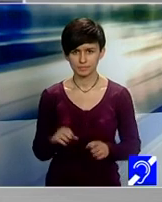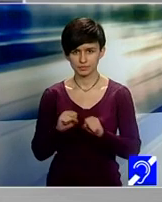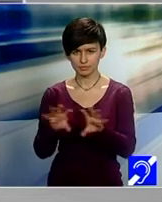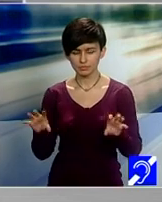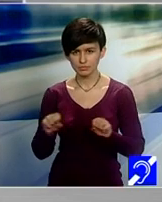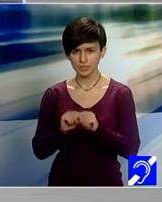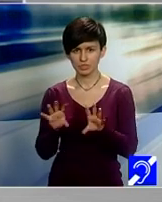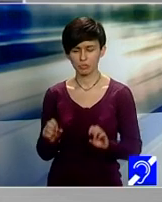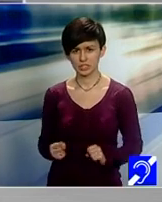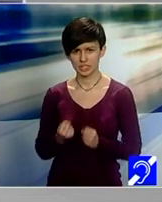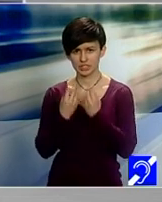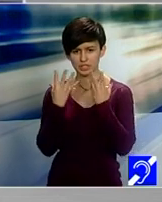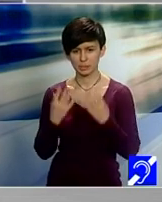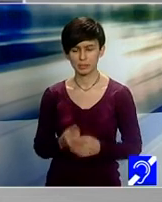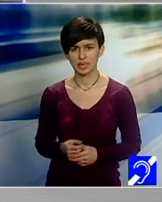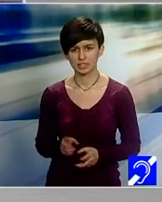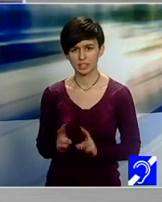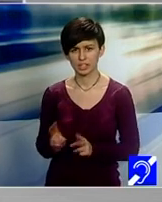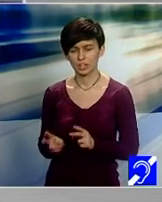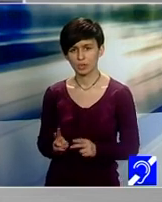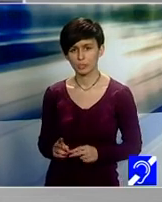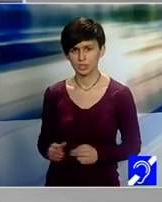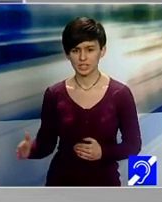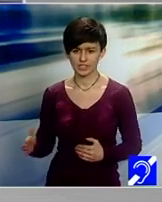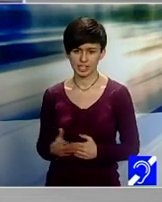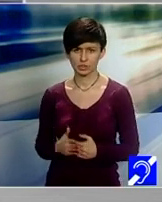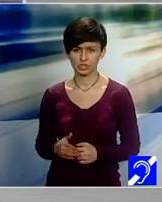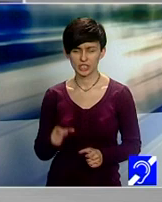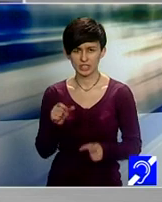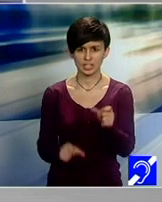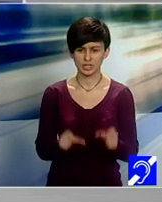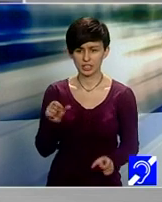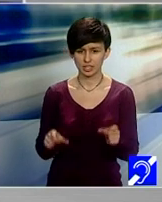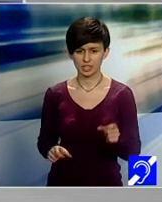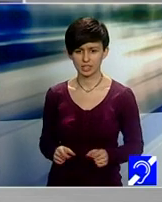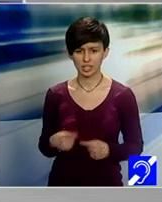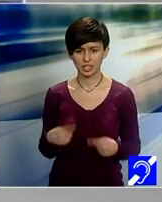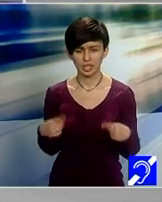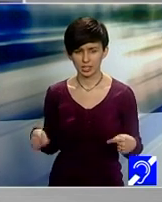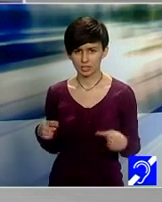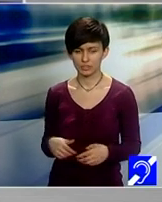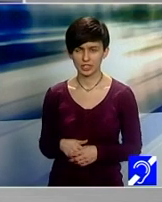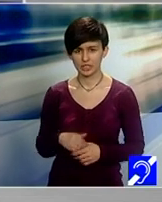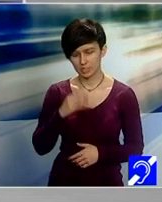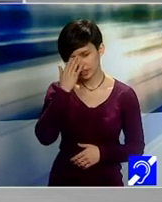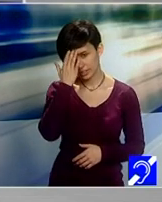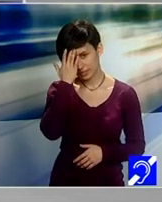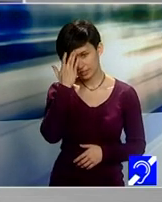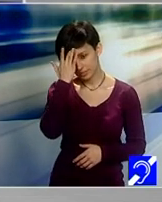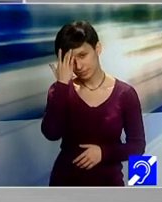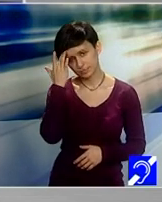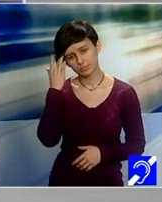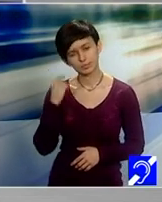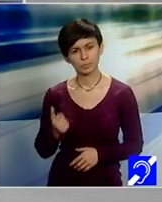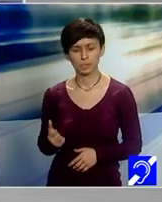plante companion, cum se pot asocia favorabil în grădină diferite plante sau ce asocieri trebuie